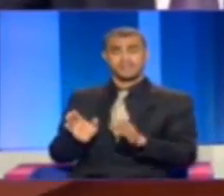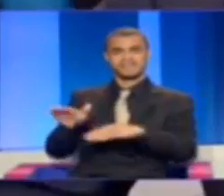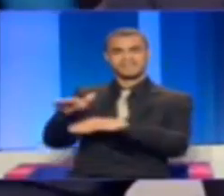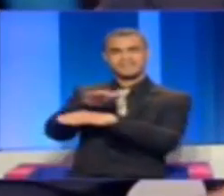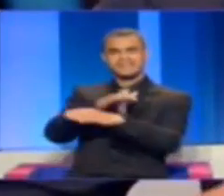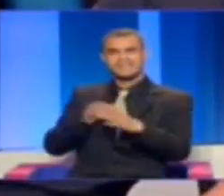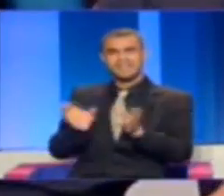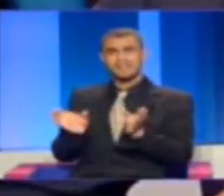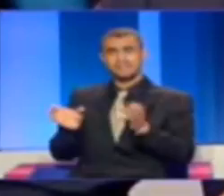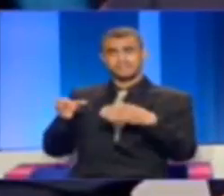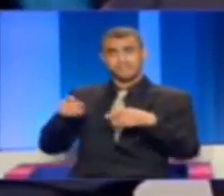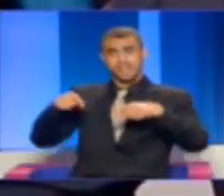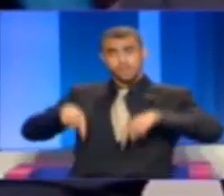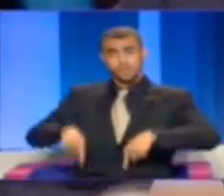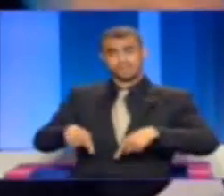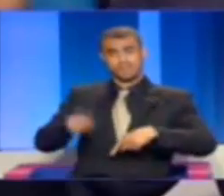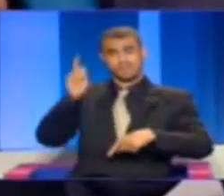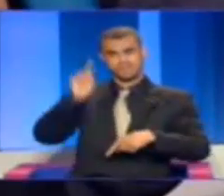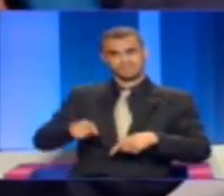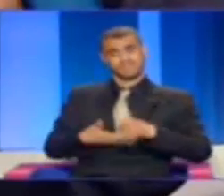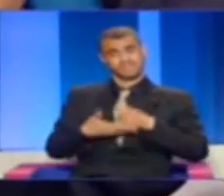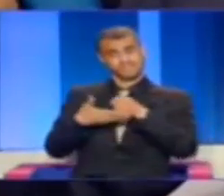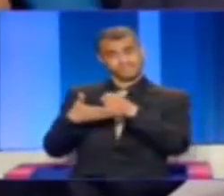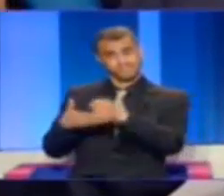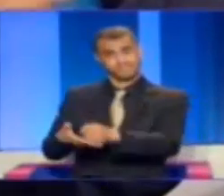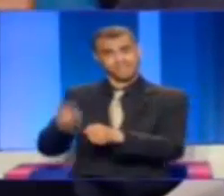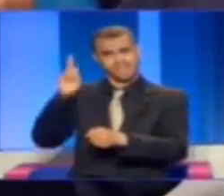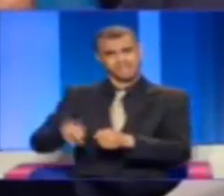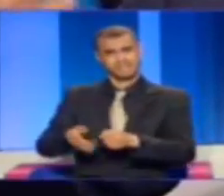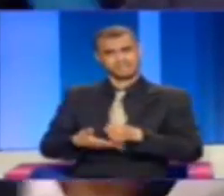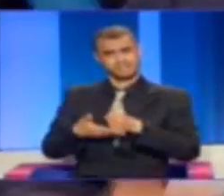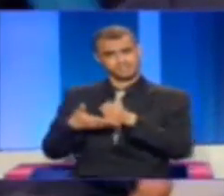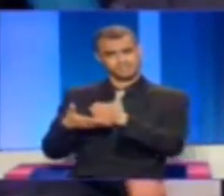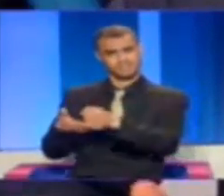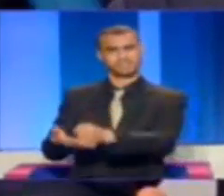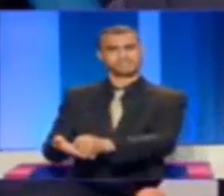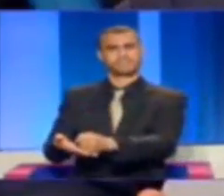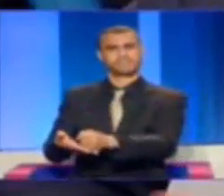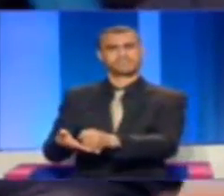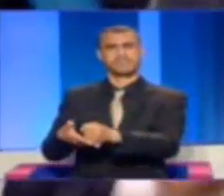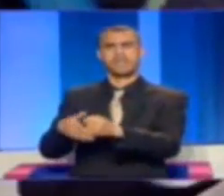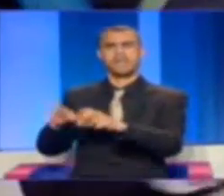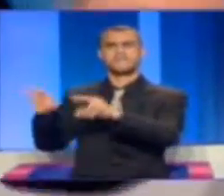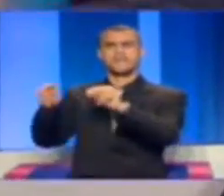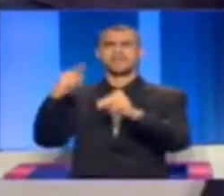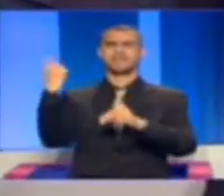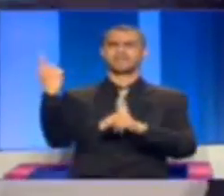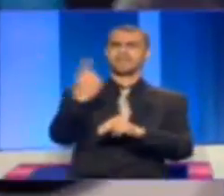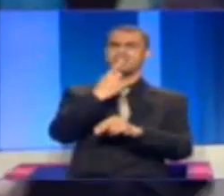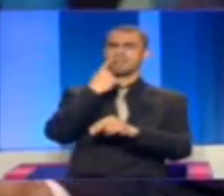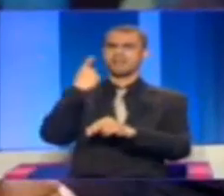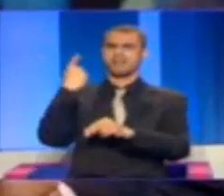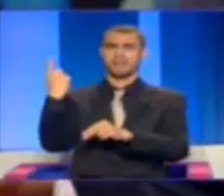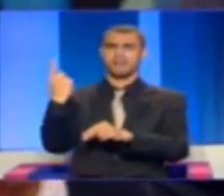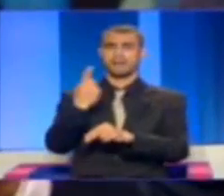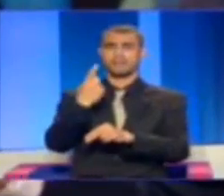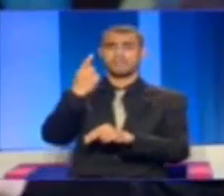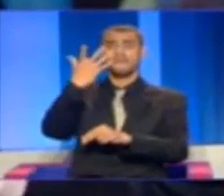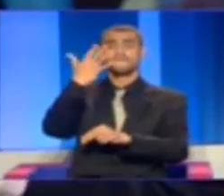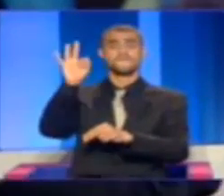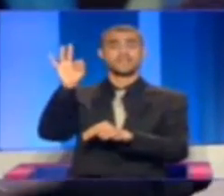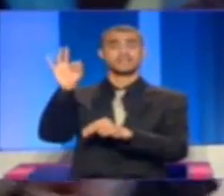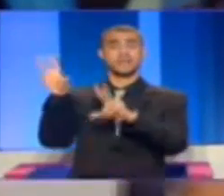اللي غنتكلموا عليها. لان نهار تولي عندنا التغطيه الصحيه غنوليو بحال الدول الاخرى في العالم اللي عندهم التغطيه الصحيه، بحال مثلا فرنسا اللي